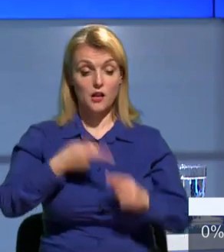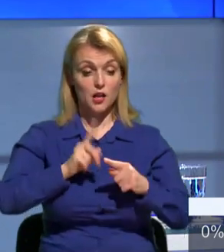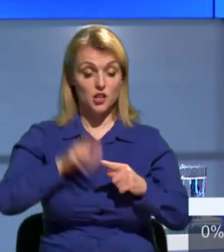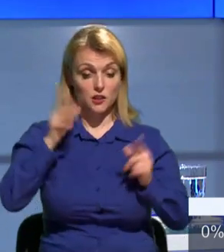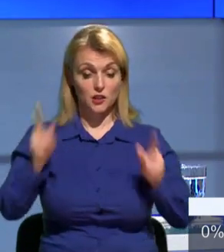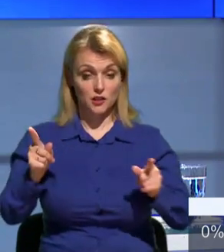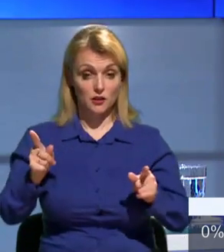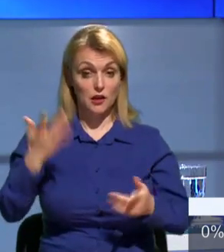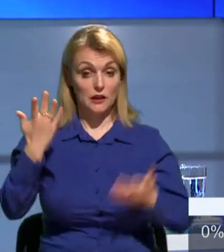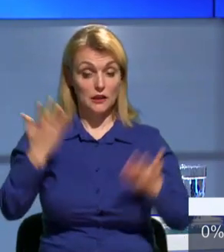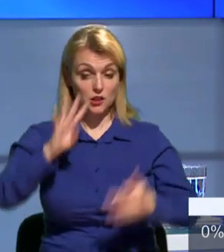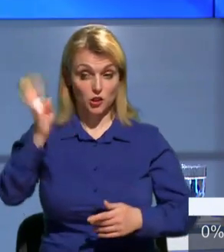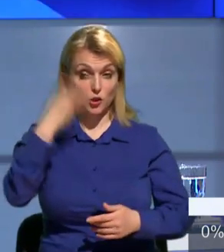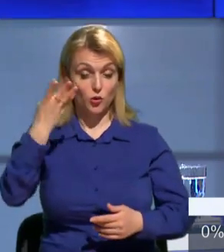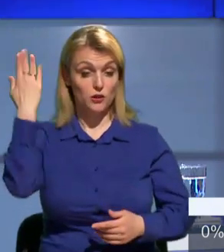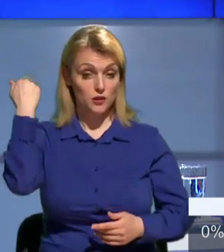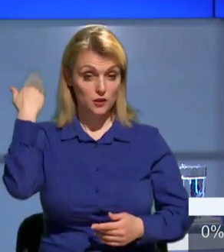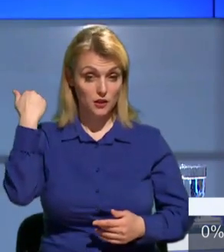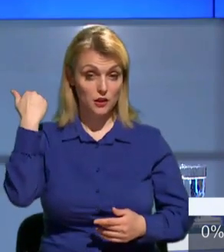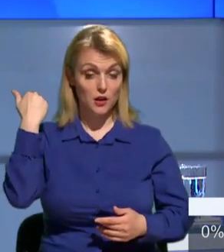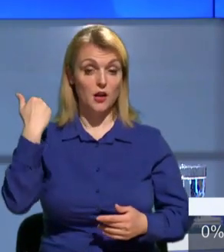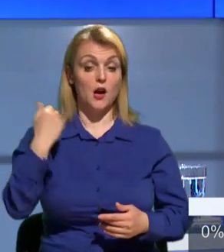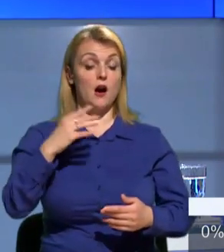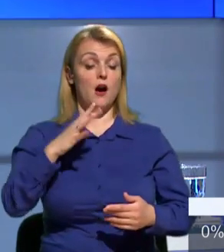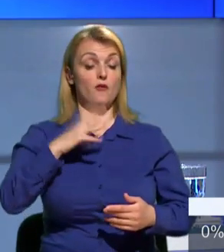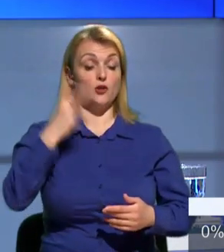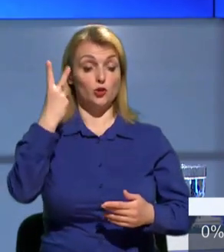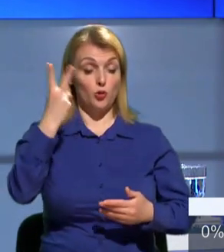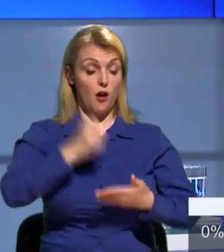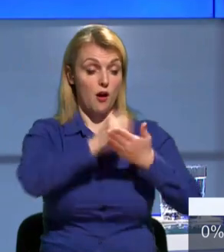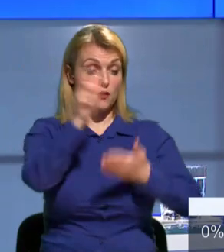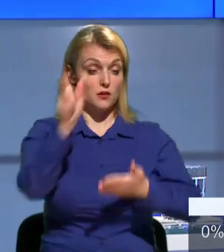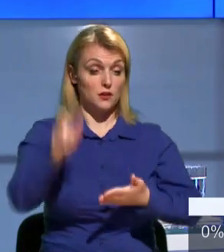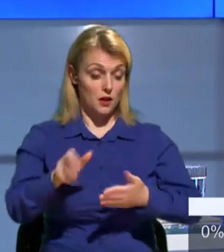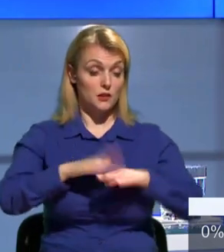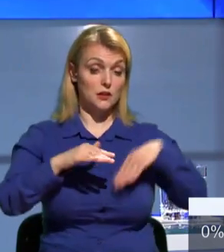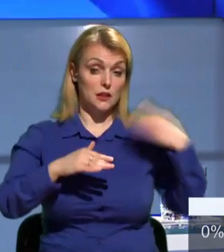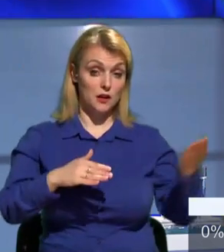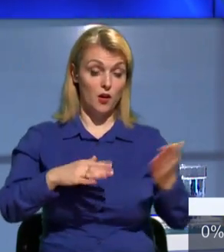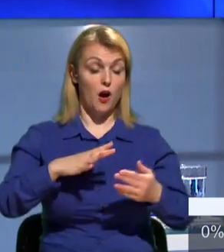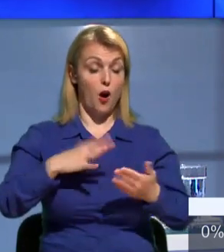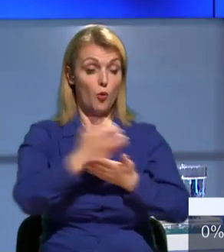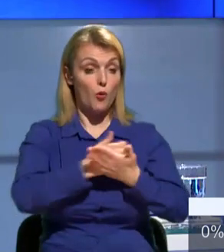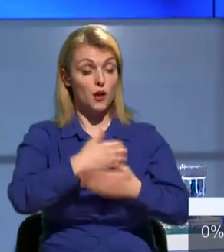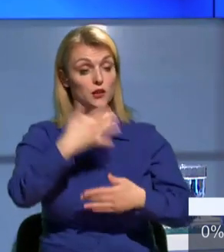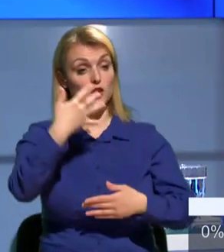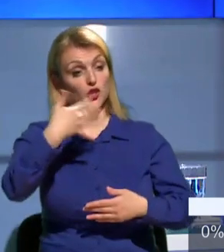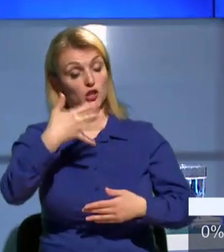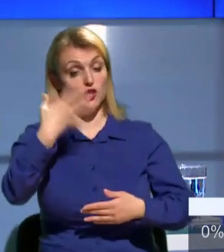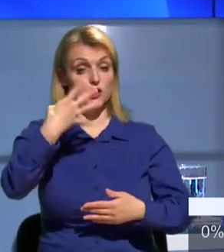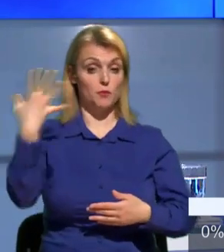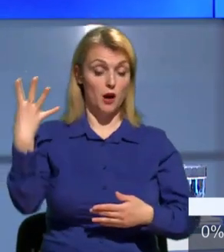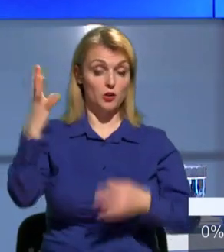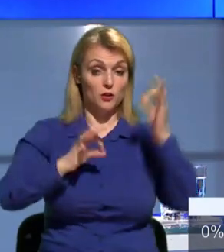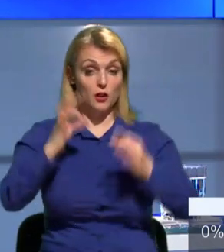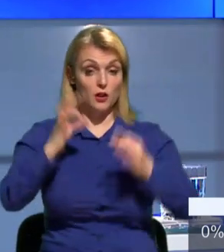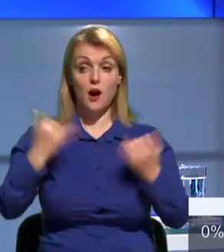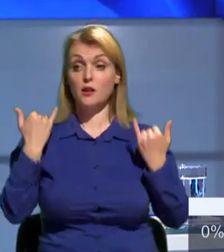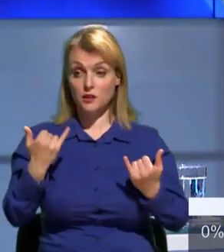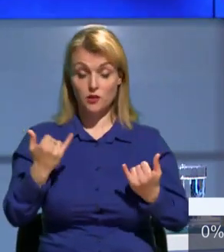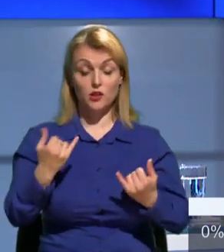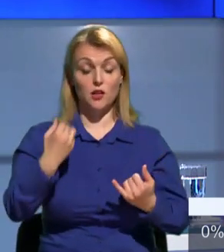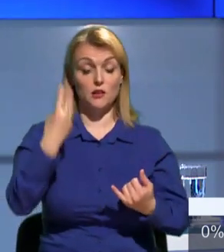etapă, că dacă 4 ani în urmă, sumar, 2 candidați de stânga au acumulat circa 53-54%, la moment, 3 candidați